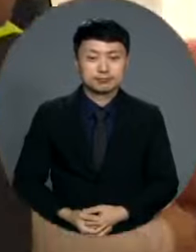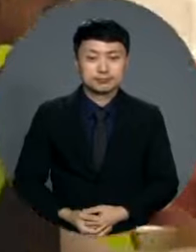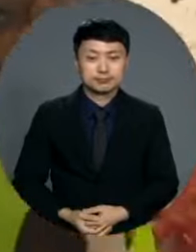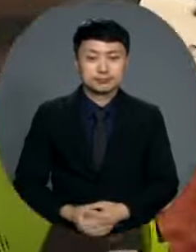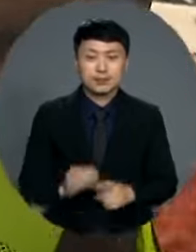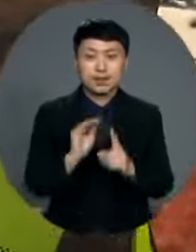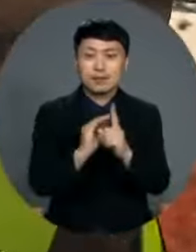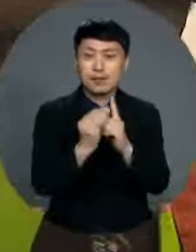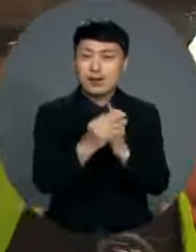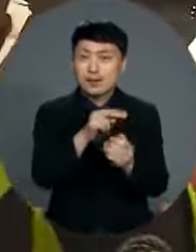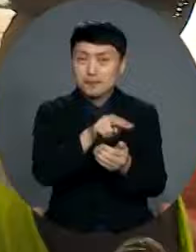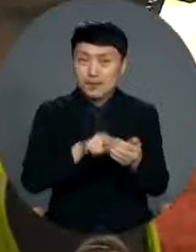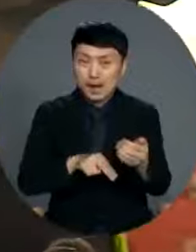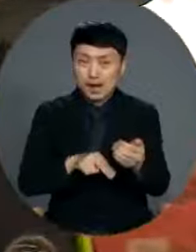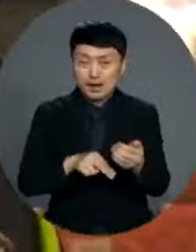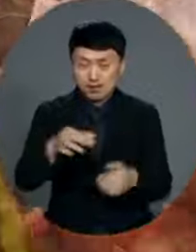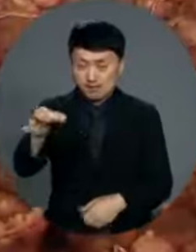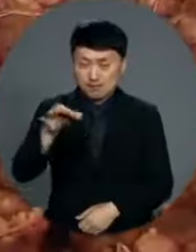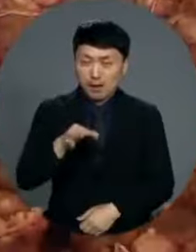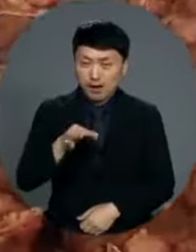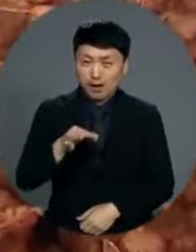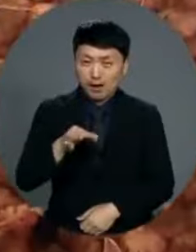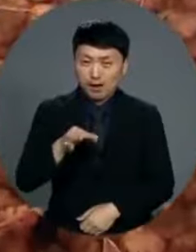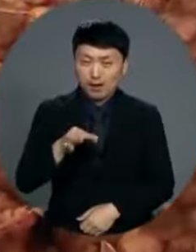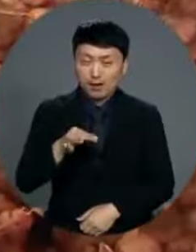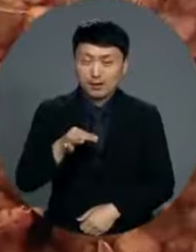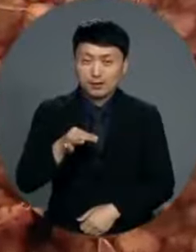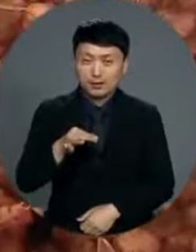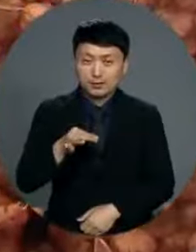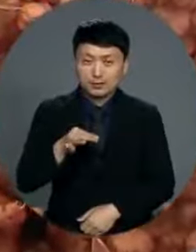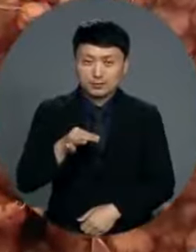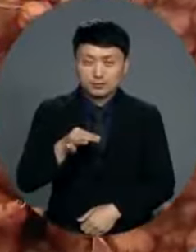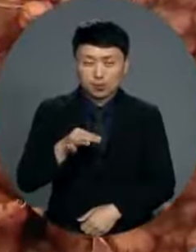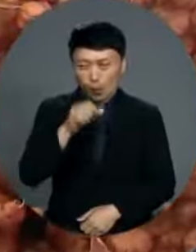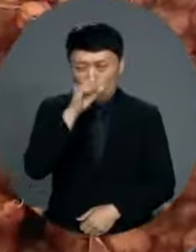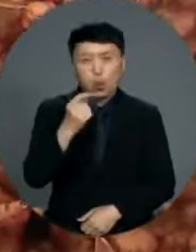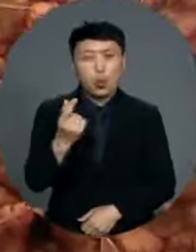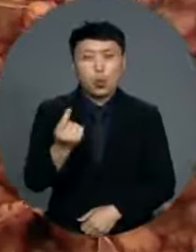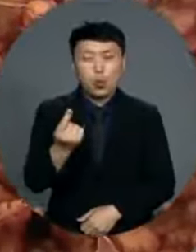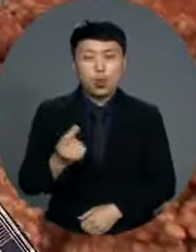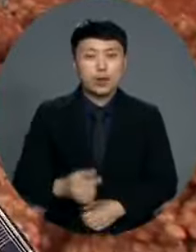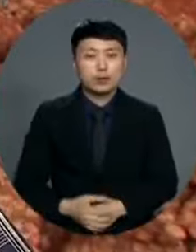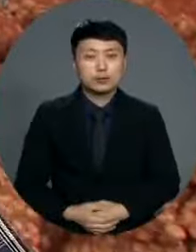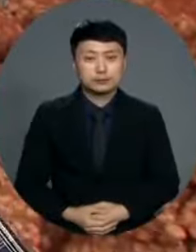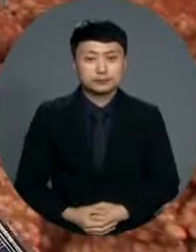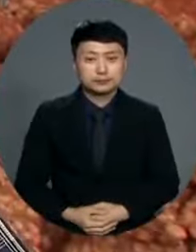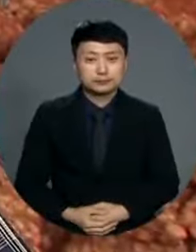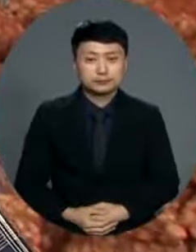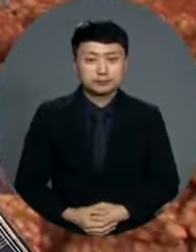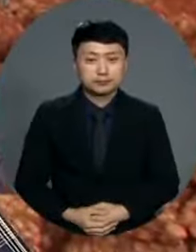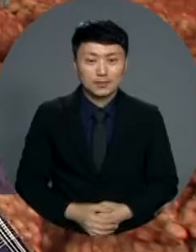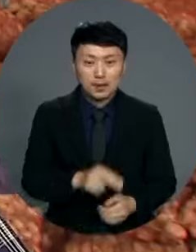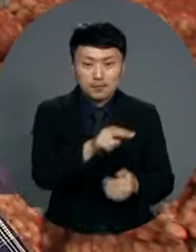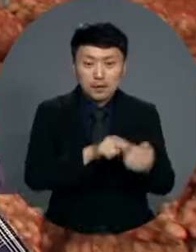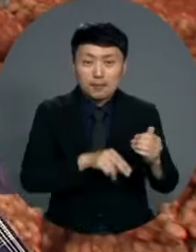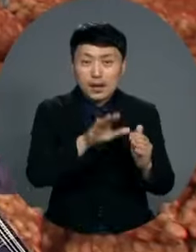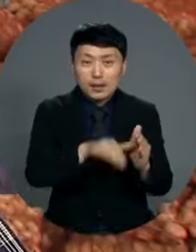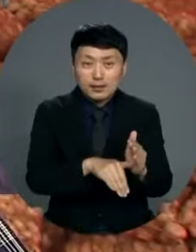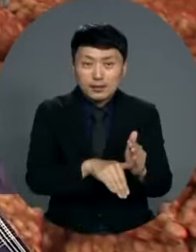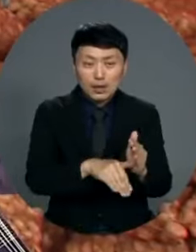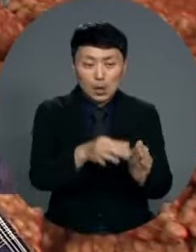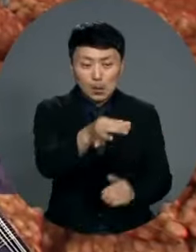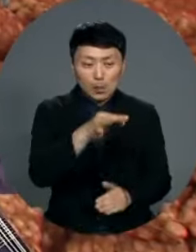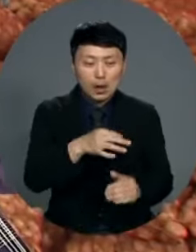마늘 판매 대금을 빨리 받을 수 있다는 건 장점 가운데 하나입니다. 수매할 때는 돈을 세 번